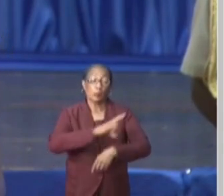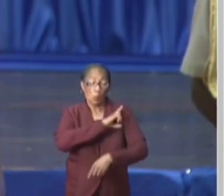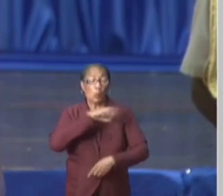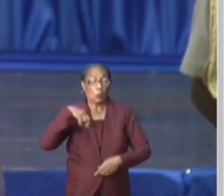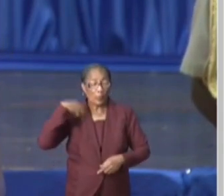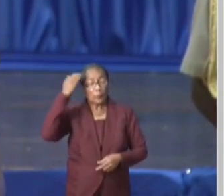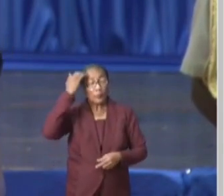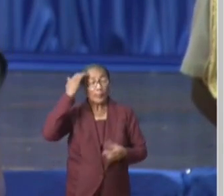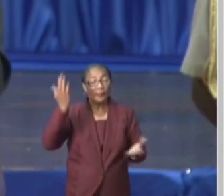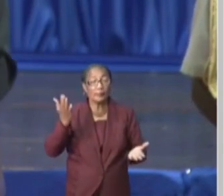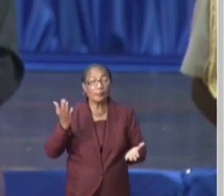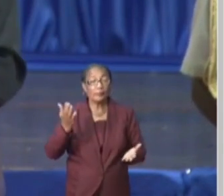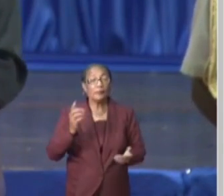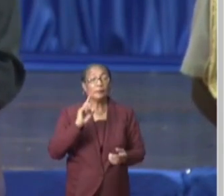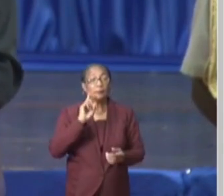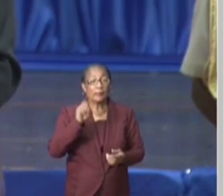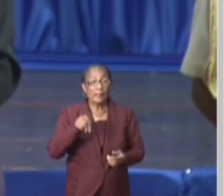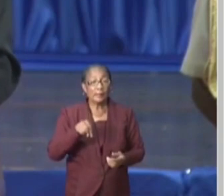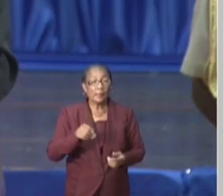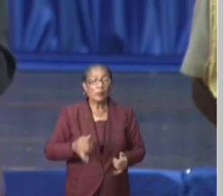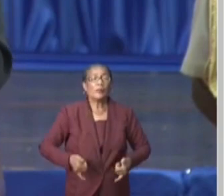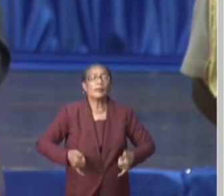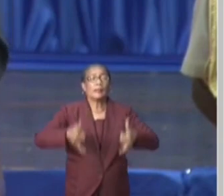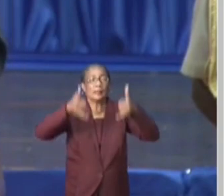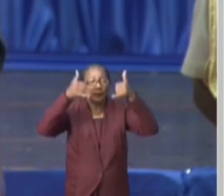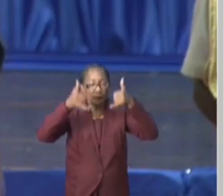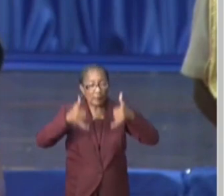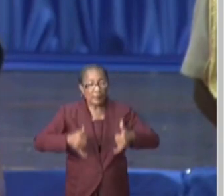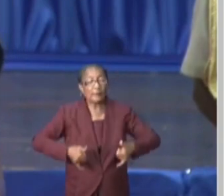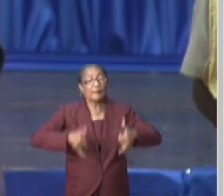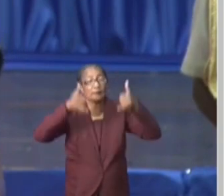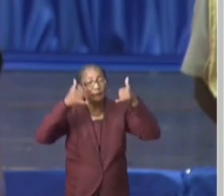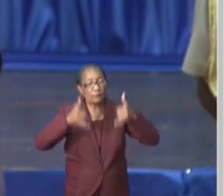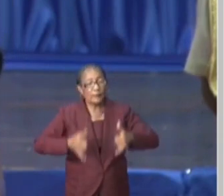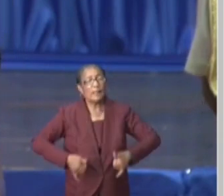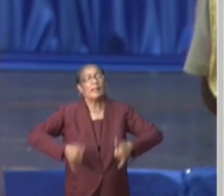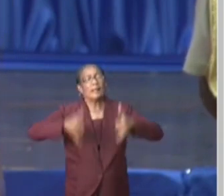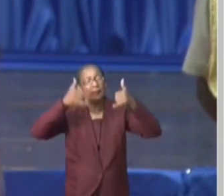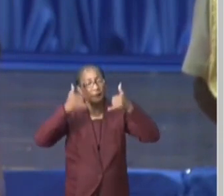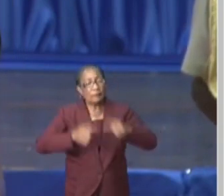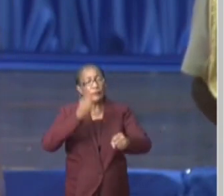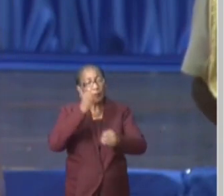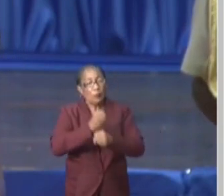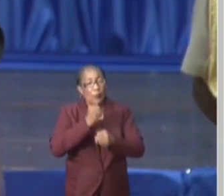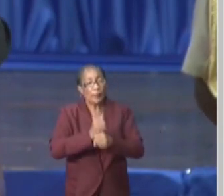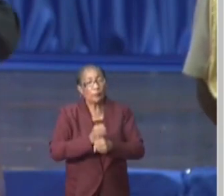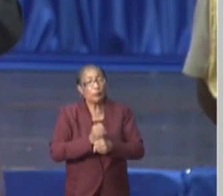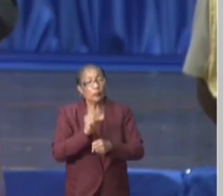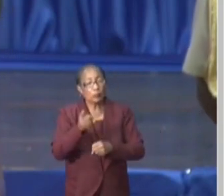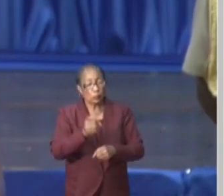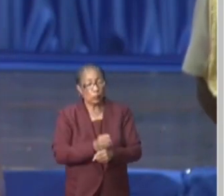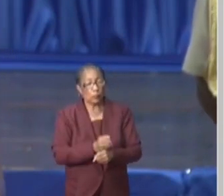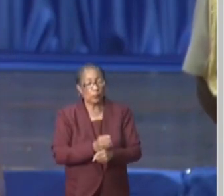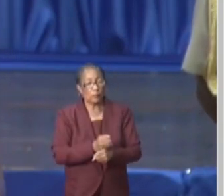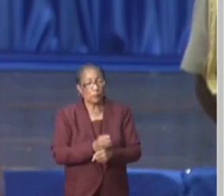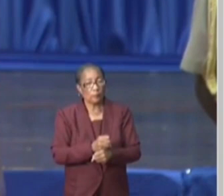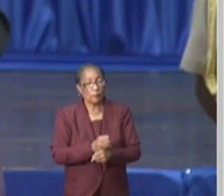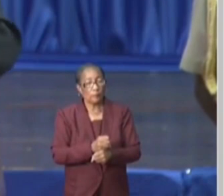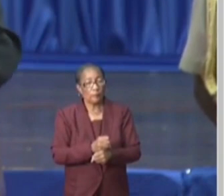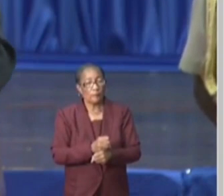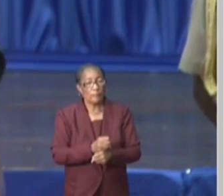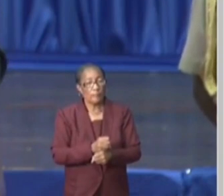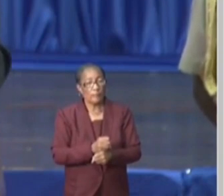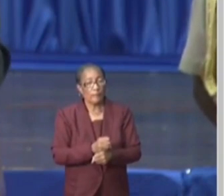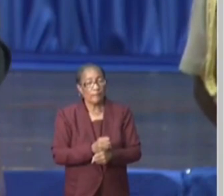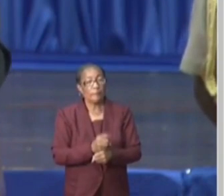we weten dat er nog bergen en nog enorm veel werk verzet zou moeten